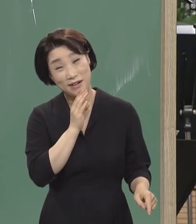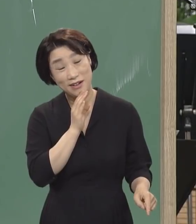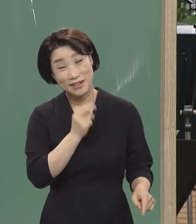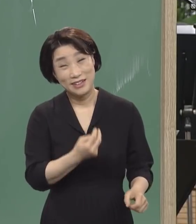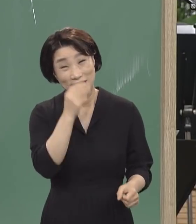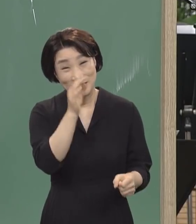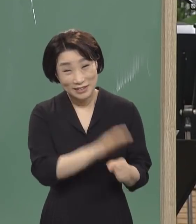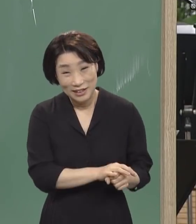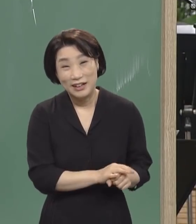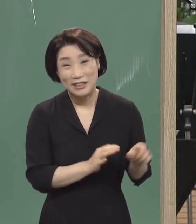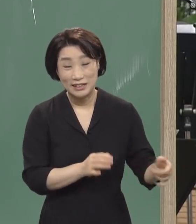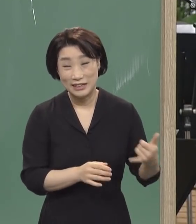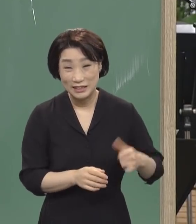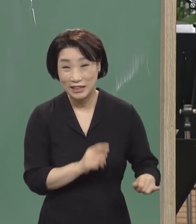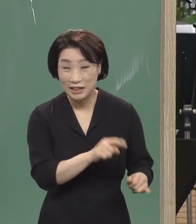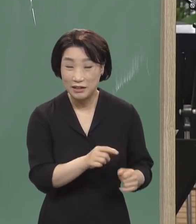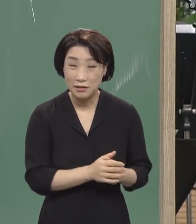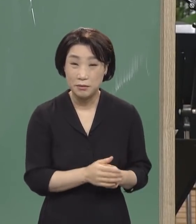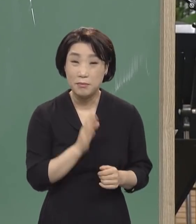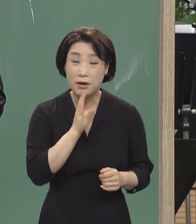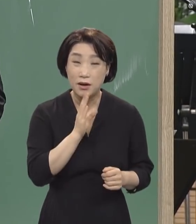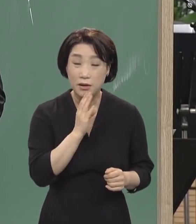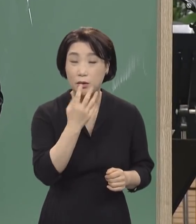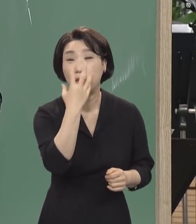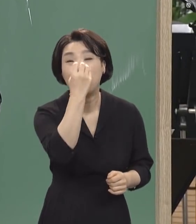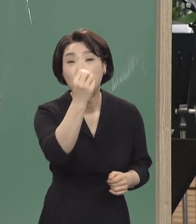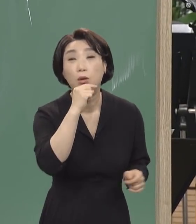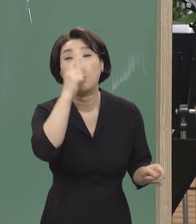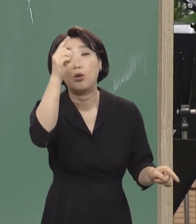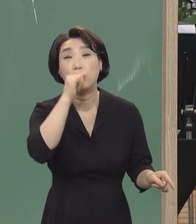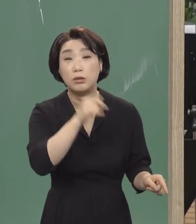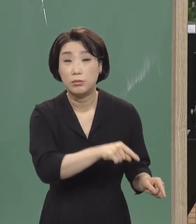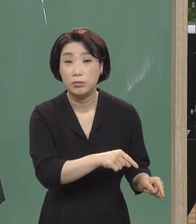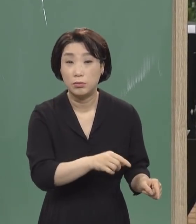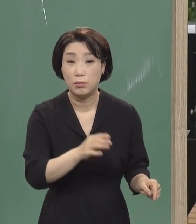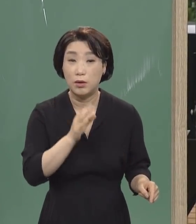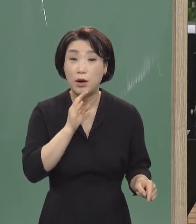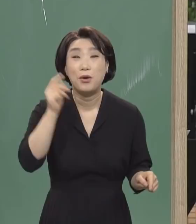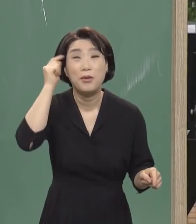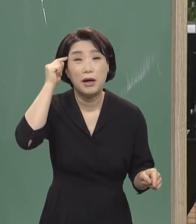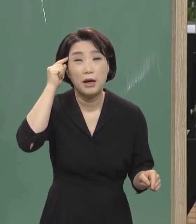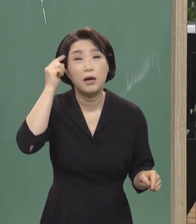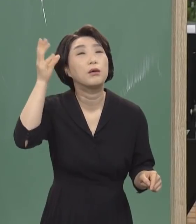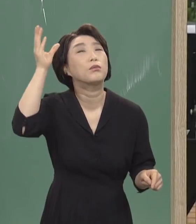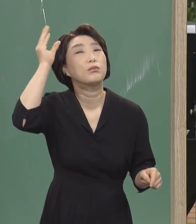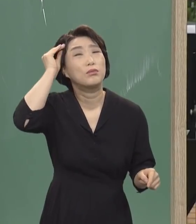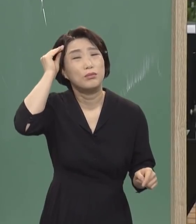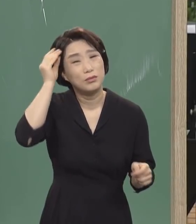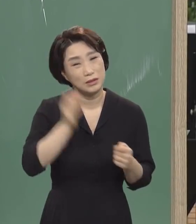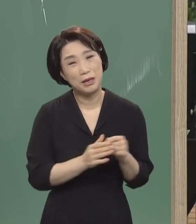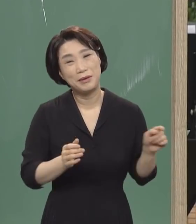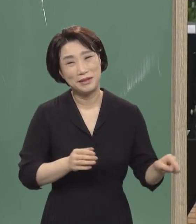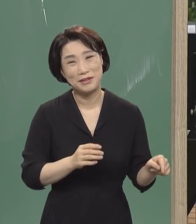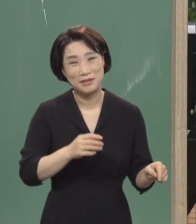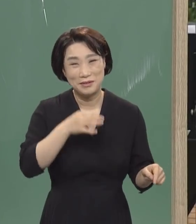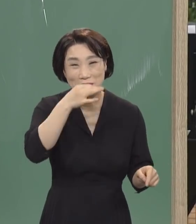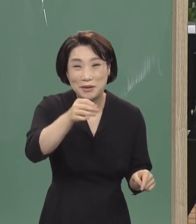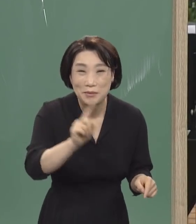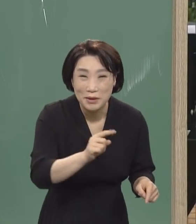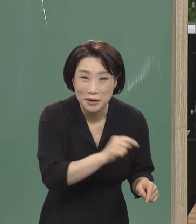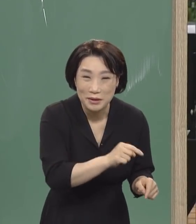택도 없는 소리를 교만하고 건방지게 하고 있다. 말이요. 왜? 무지해서. 이걸 뭐라고 하느냐.